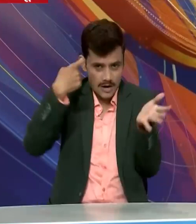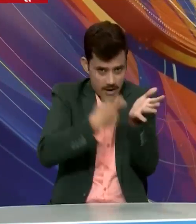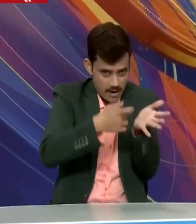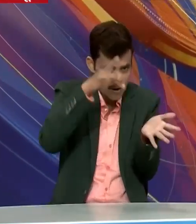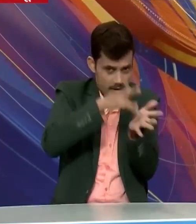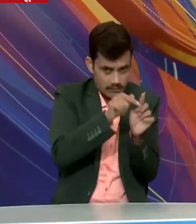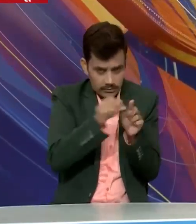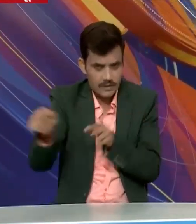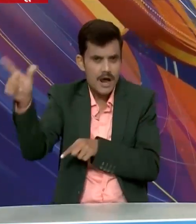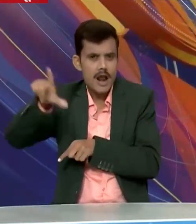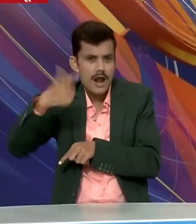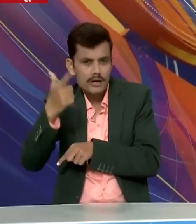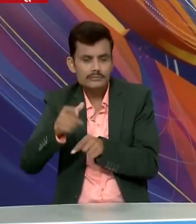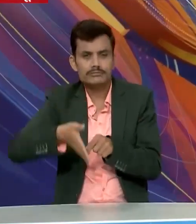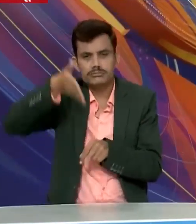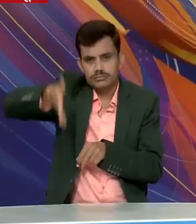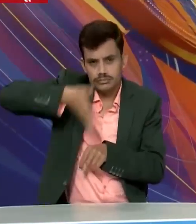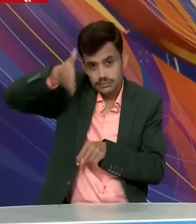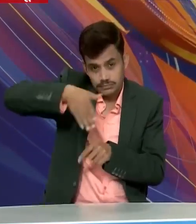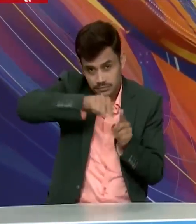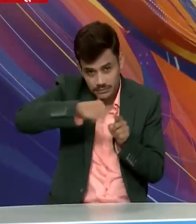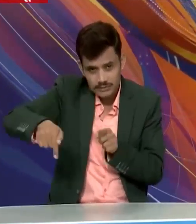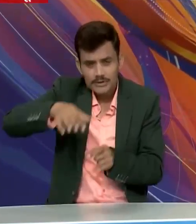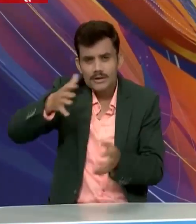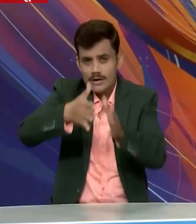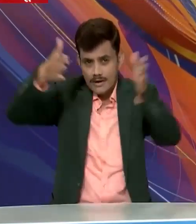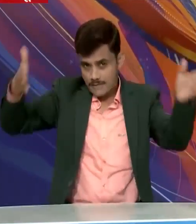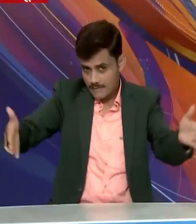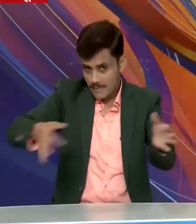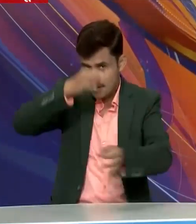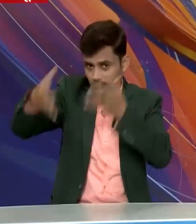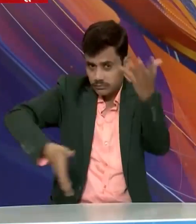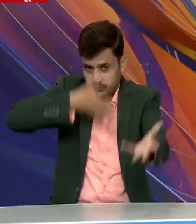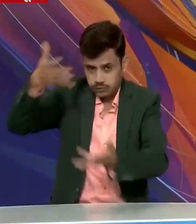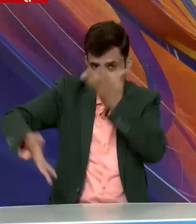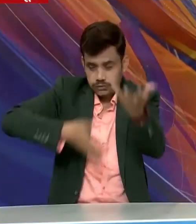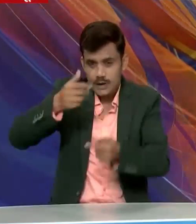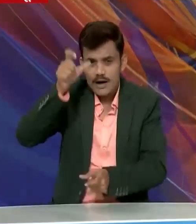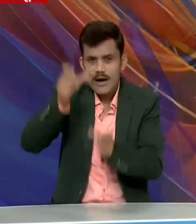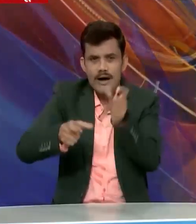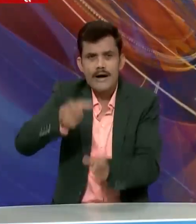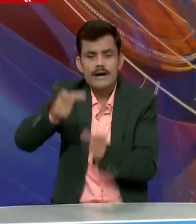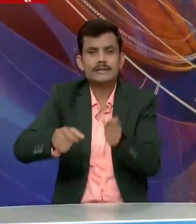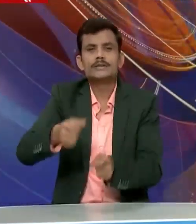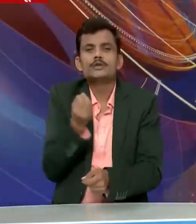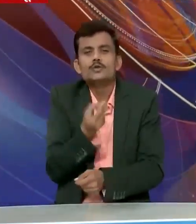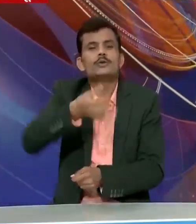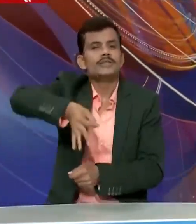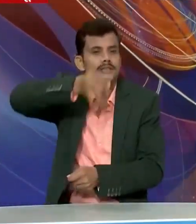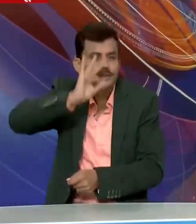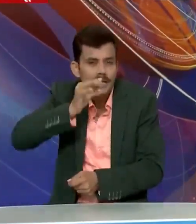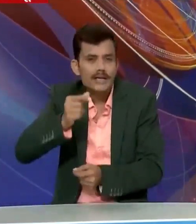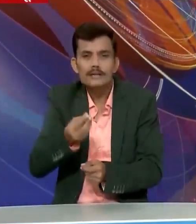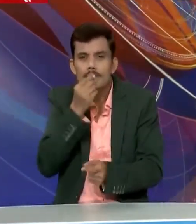से लखनऊ वापस लौट रही थी। इस कोच में उस समय आग लग गई जब यात्रियों ने चाय और नाश्ता बनाने के